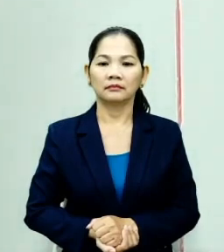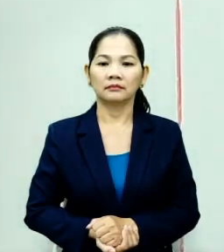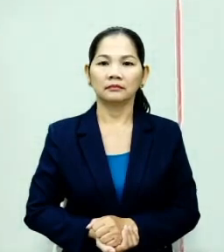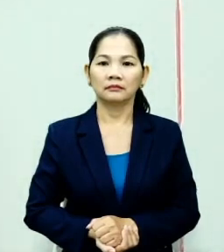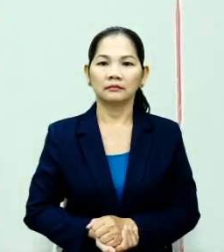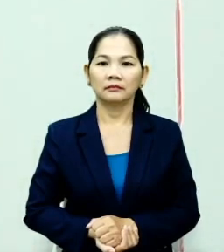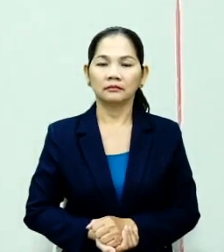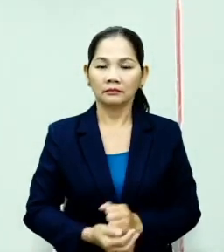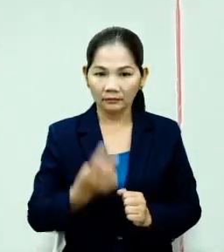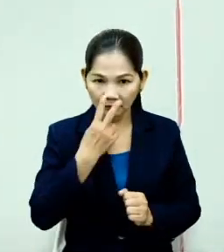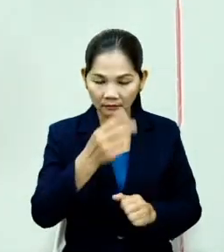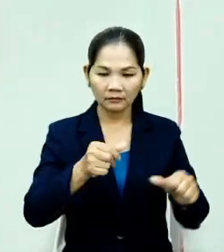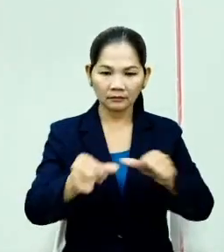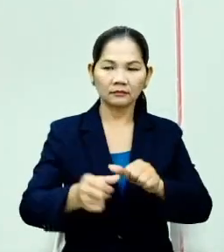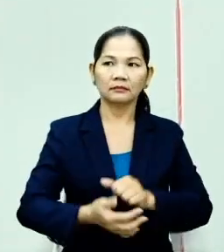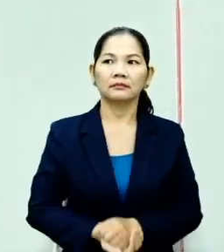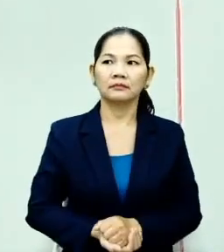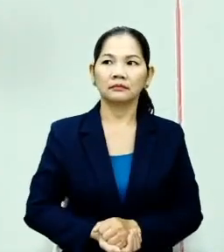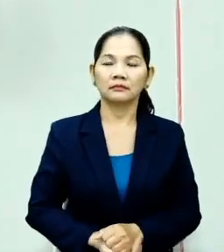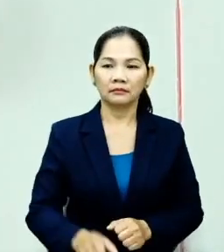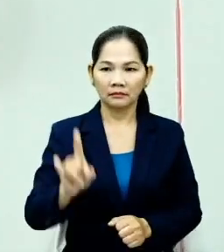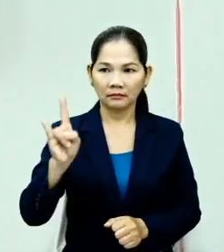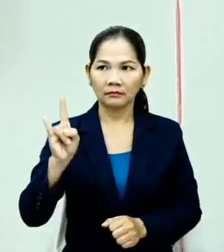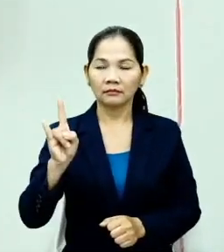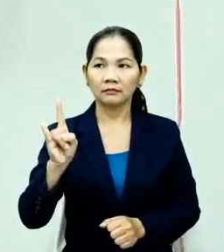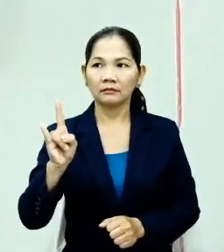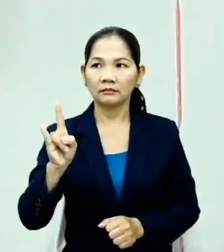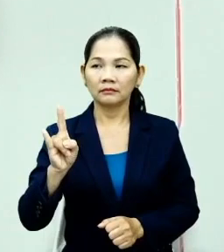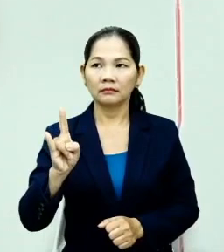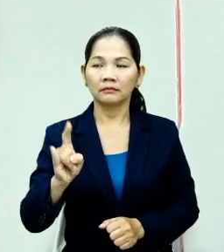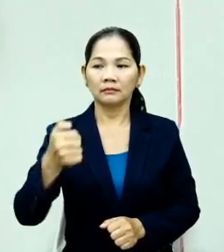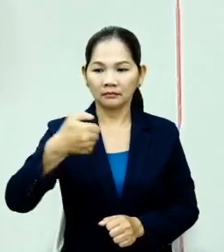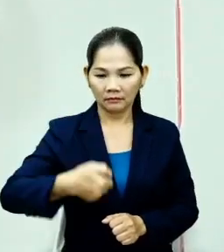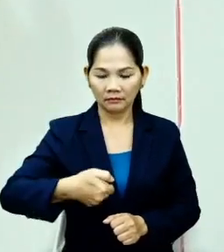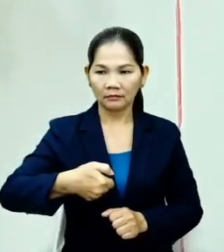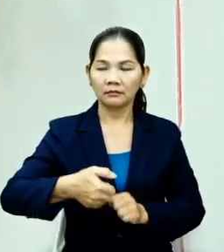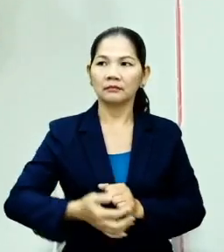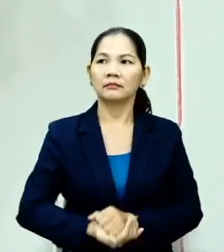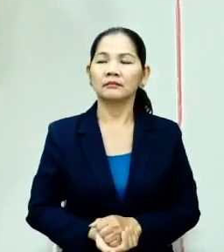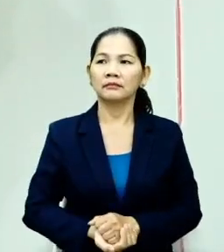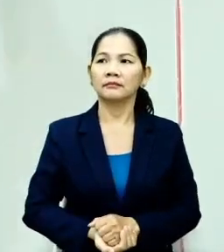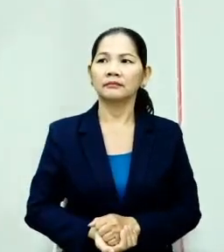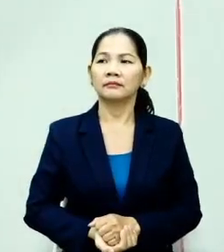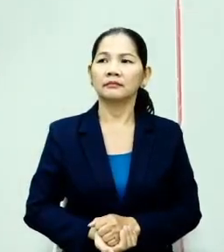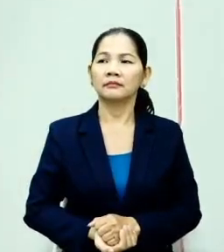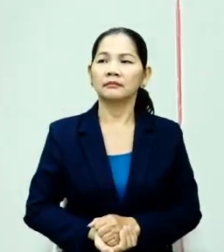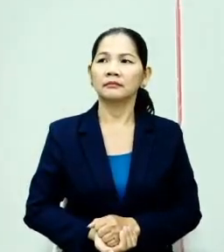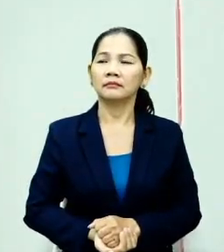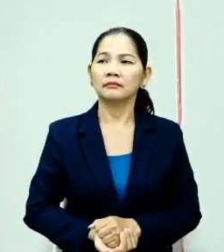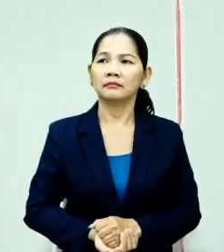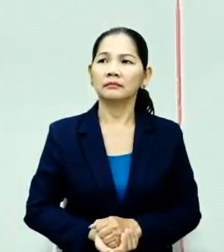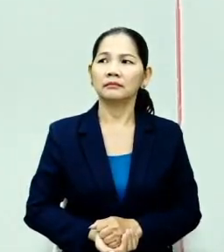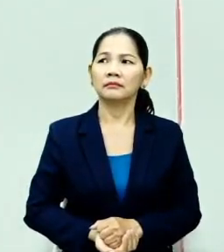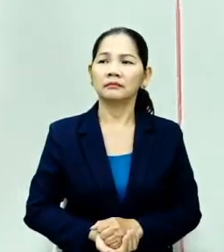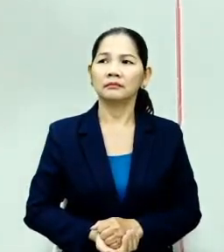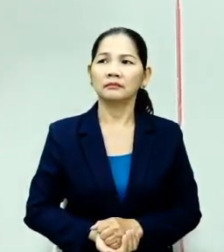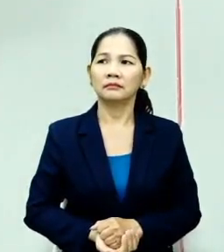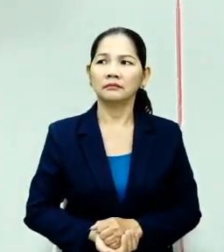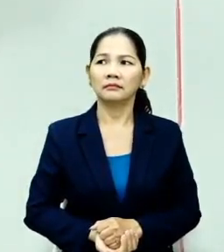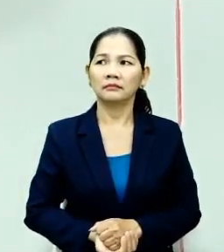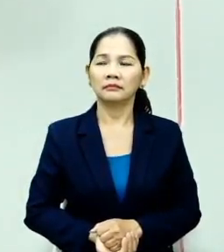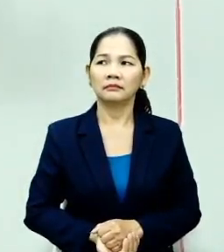chà lắc con xăm được rụp bằng lơ số mô trường nô mình nô chà cốt bằng lơ số cho mùi nhạc